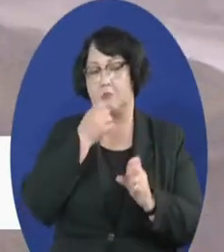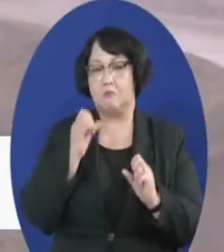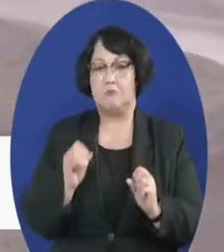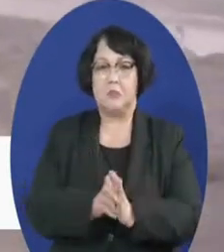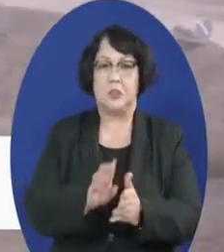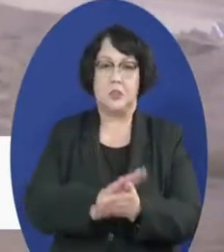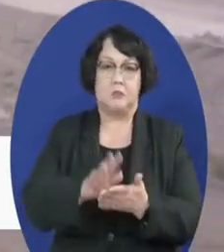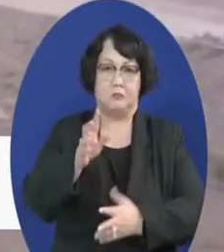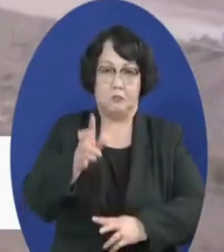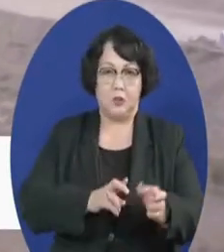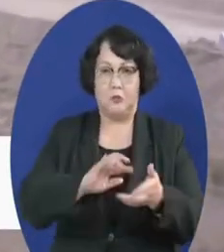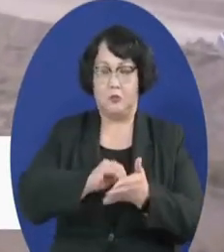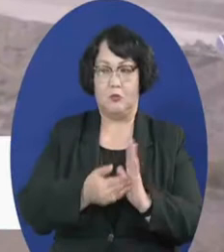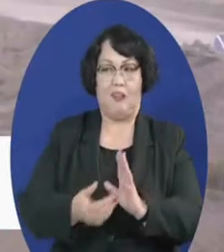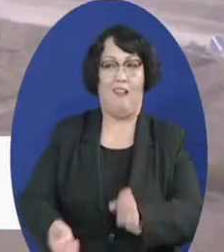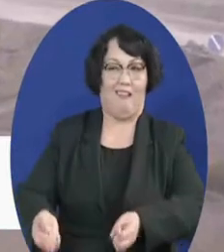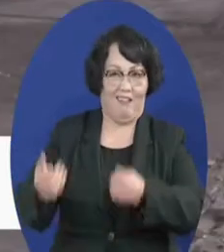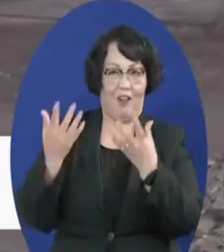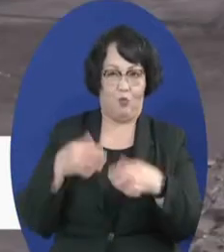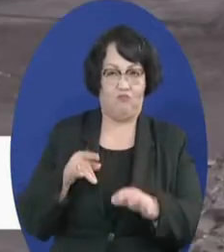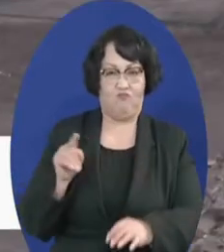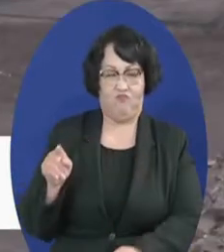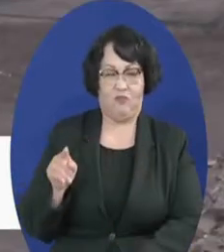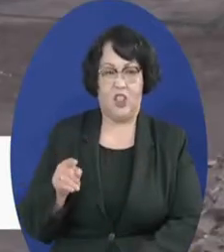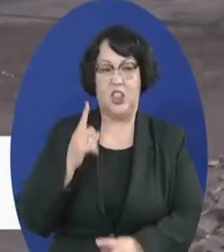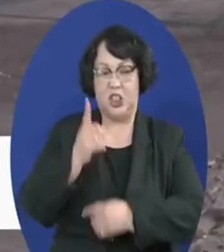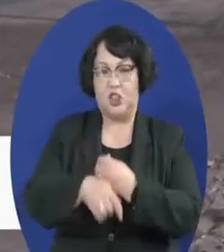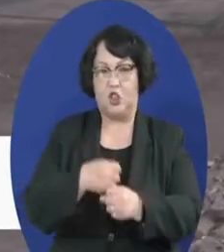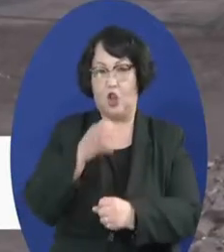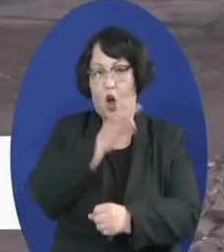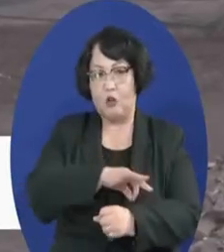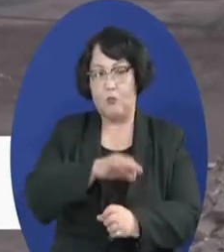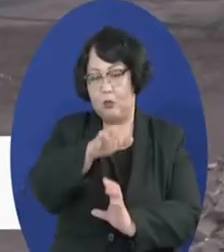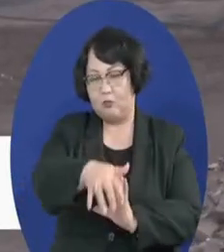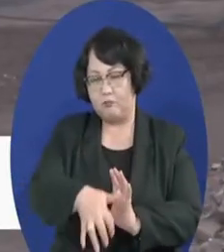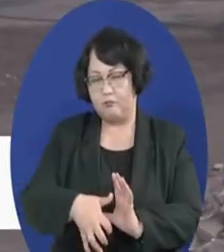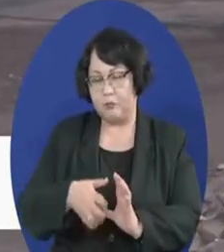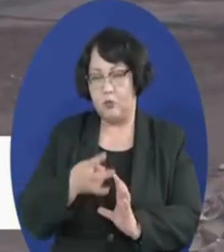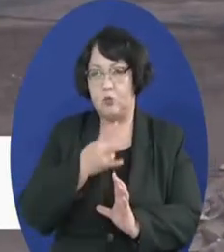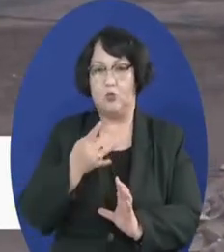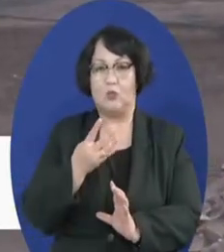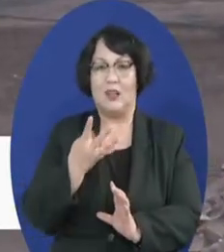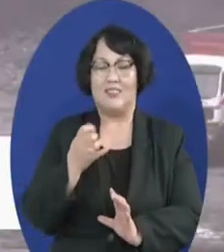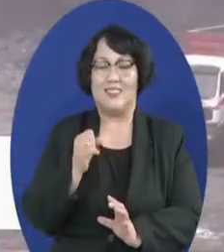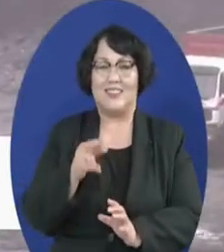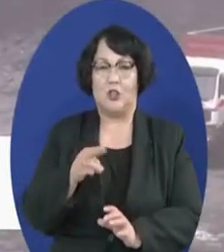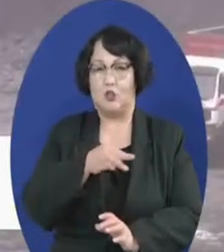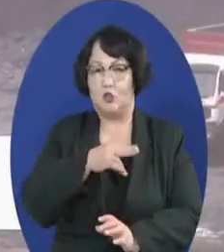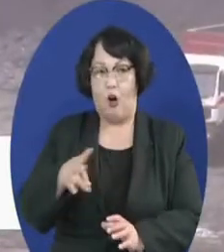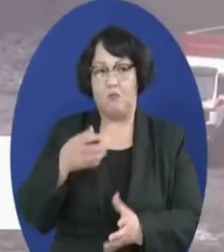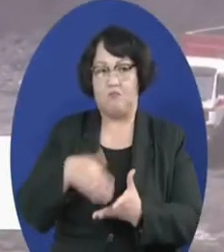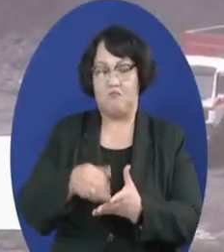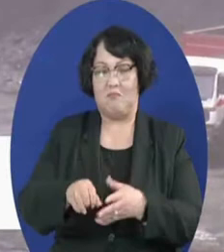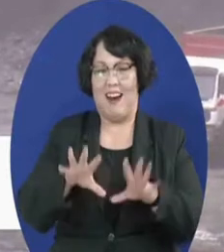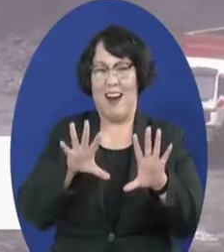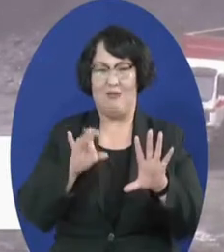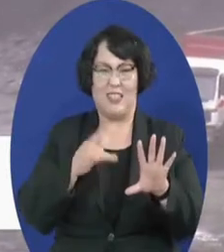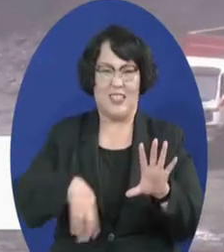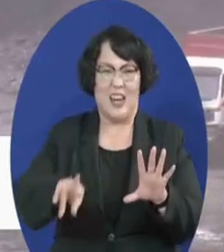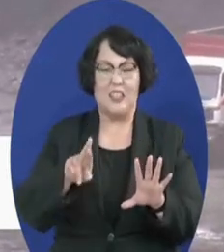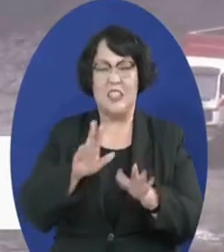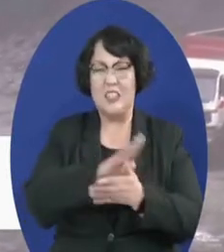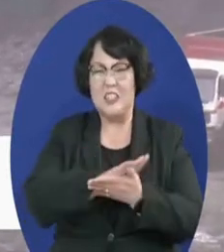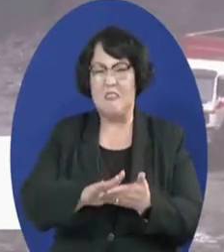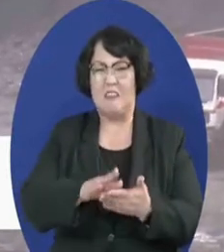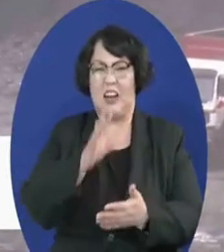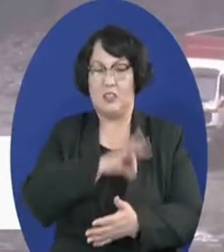бизнес төлөвлөгөөгөө боловсруулжээ. Шинэ төлөвлөгөөгөөр жилд олборлох нүүрсний хэмжээ 45 сая тонн, борлуулалтын орлого 10 их найдад хүрч цэвэр